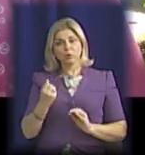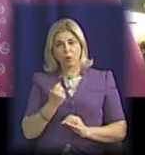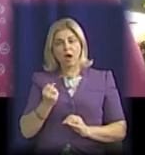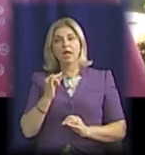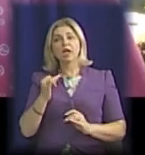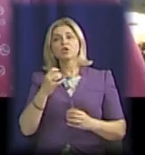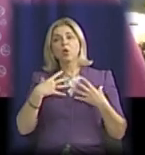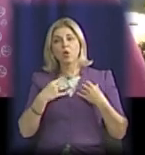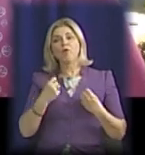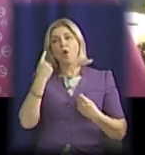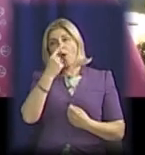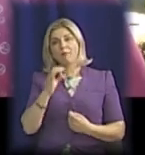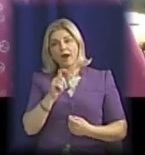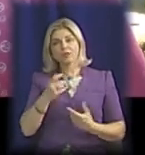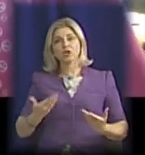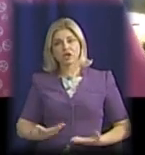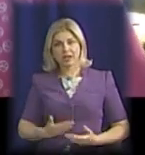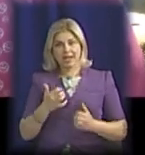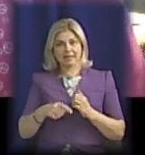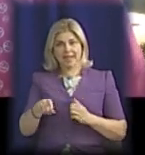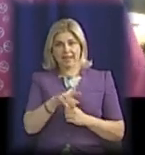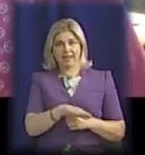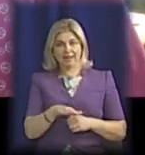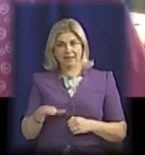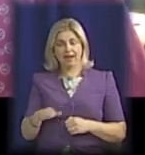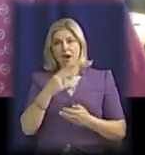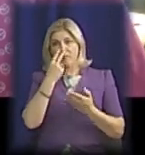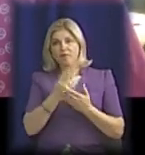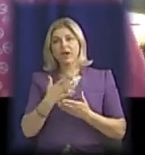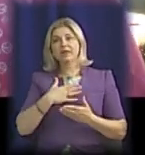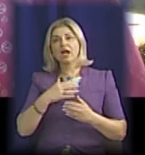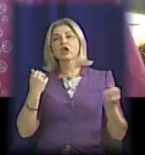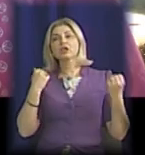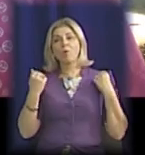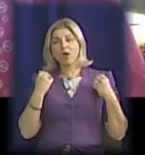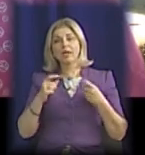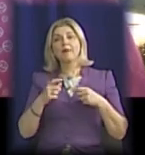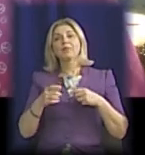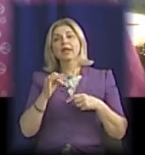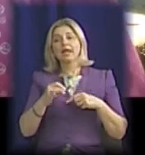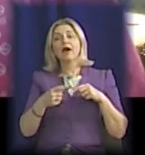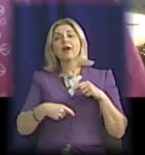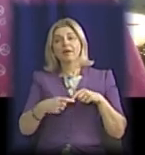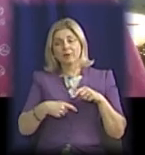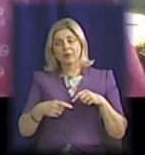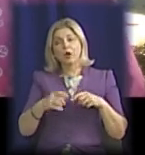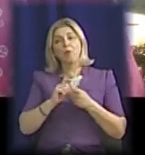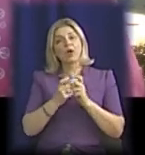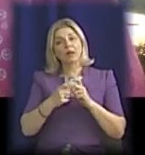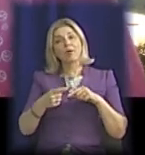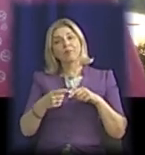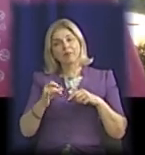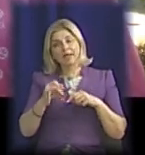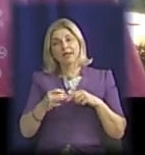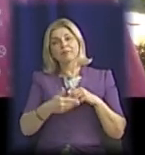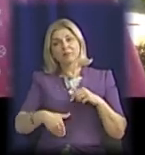серед молоді та діточок наших. Ми представляємо наш вид спорту – греко-римську боротьбу і приїхали сюди, щоб показати, що це таке,